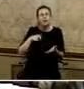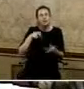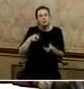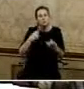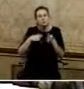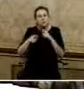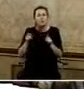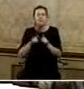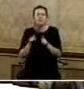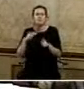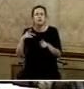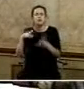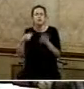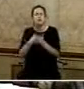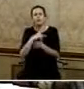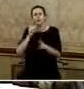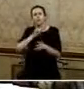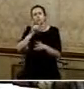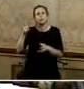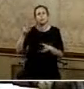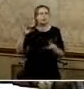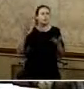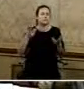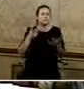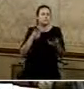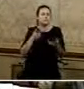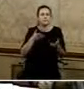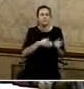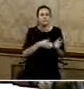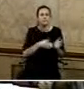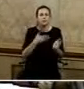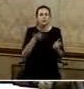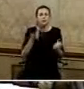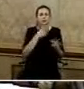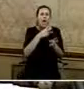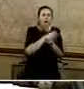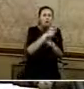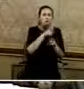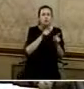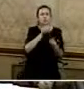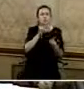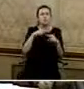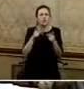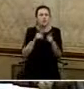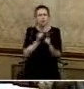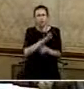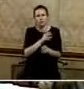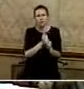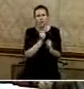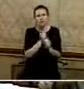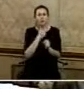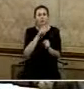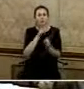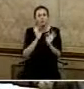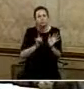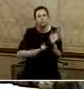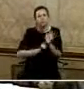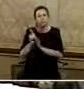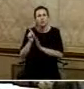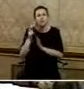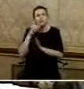gradio samo u Novi Zagreb, dakle, to imate i drugdje u svijetu, dakle, od Austrije pa nadalje, dakle, to je jedna postignuća